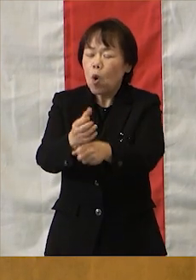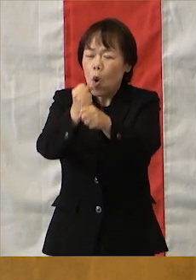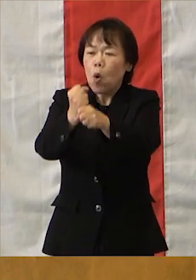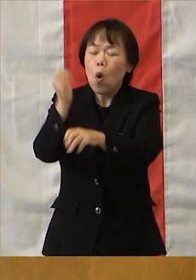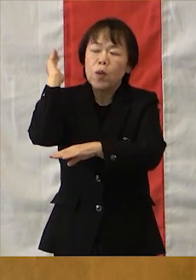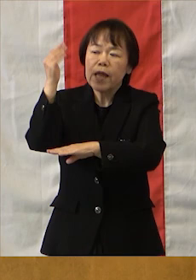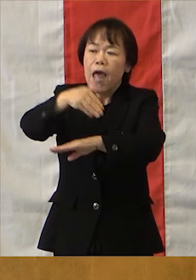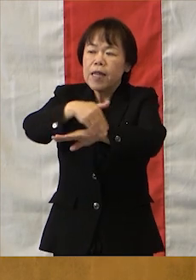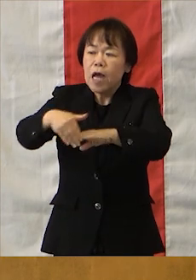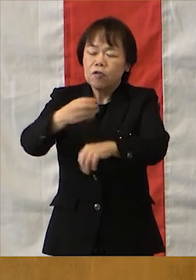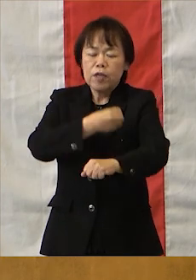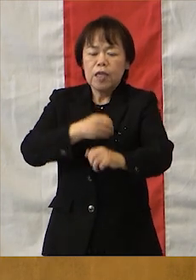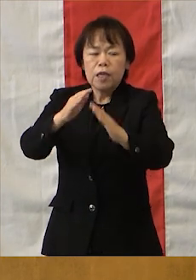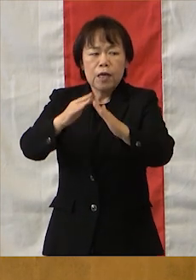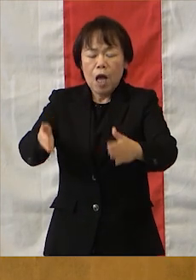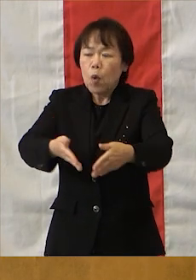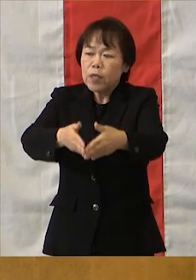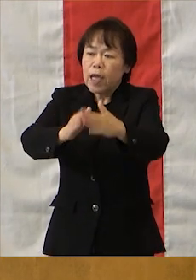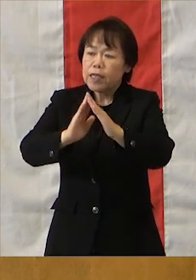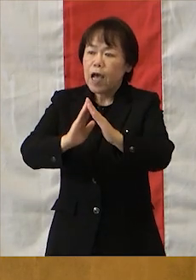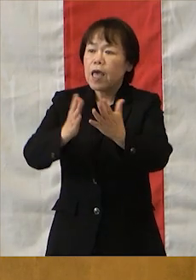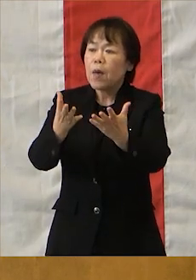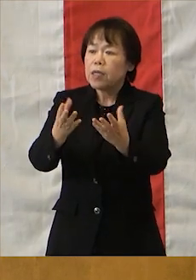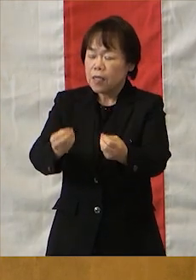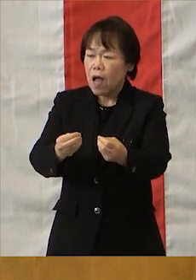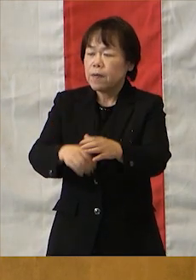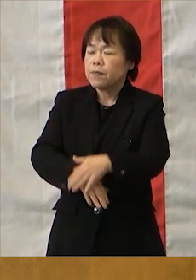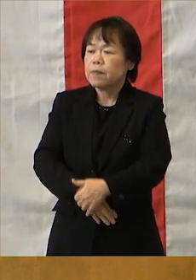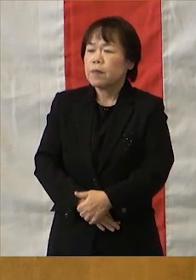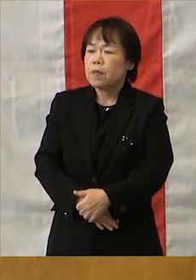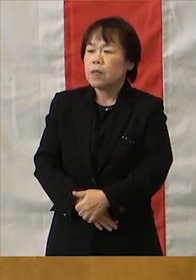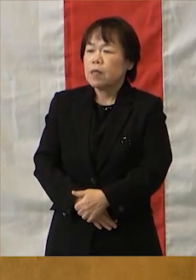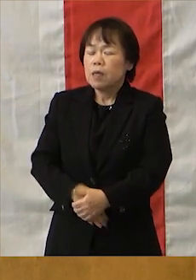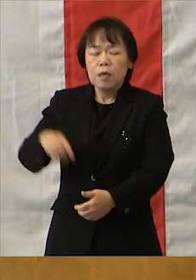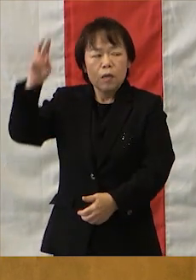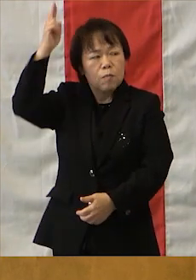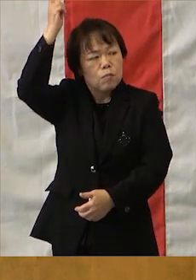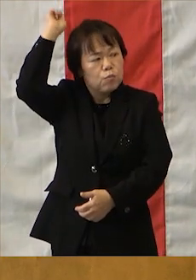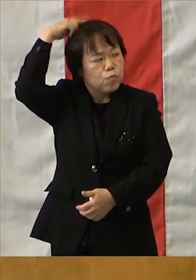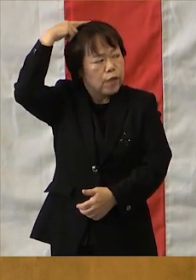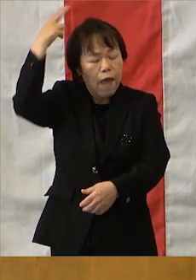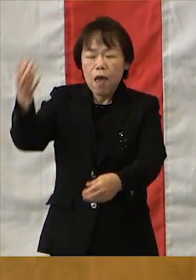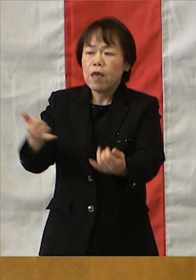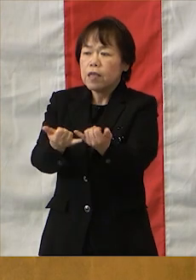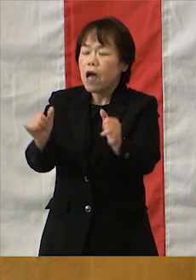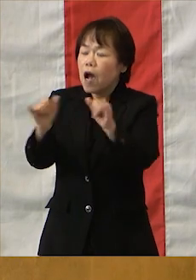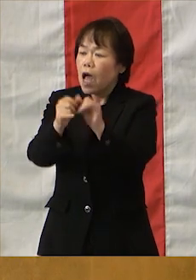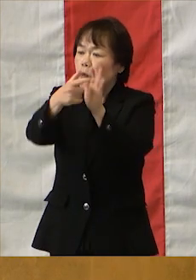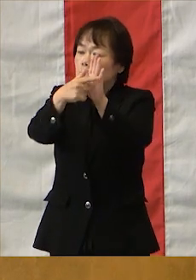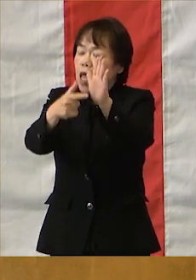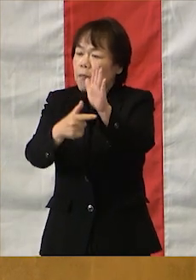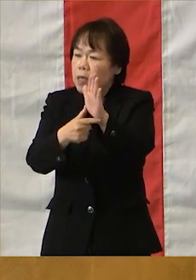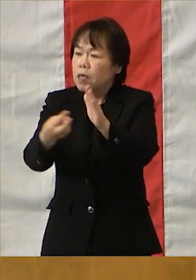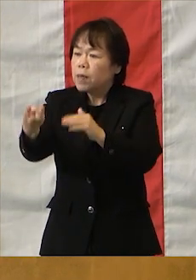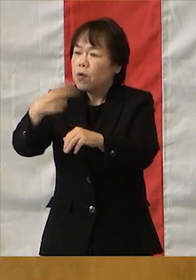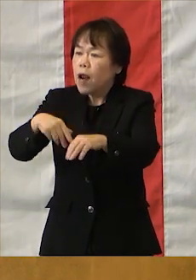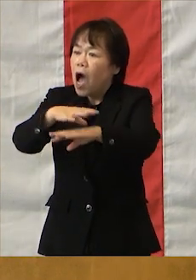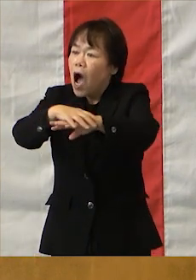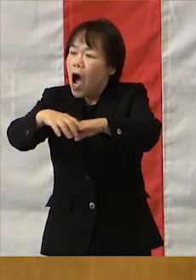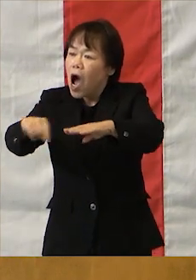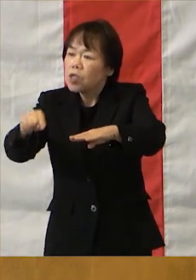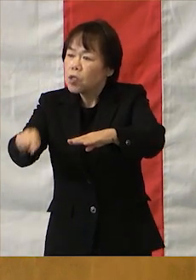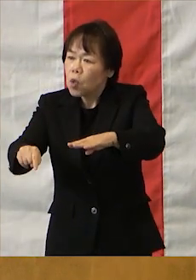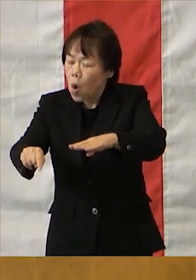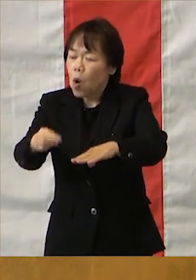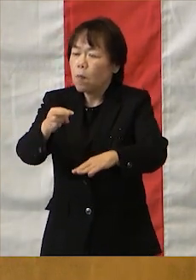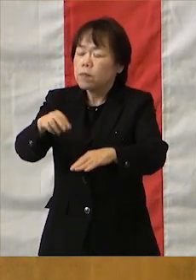委員会を立ち上げましたそして武下社会をテーマに三浦半島全体の活性化をミッション